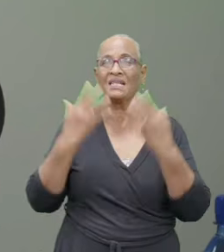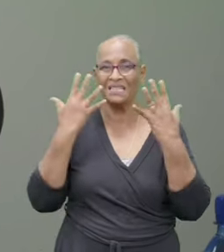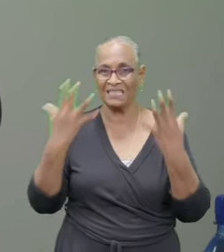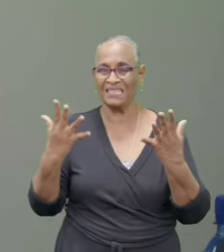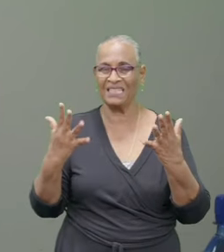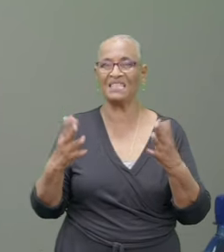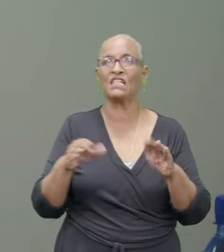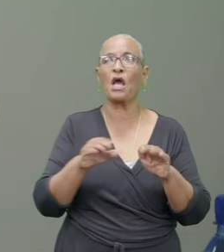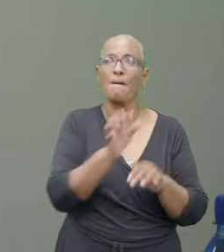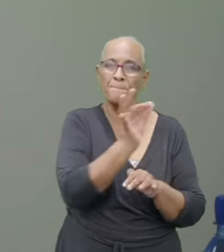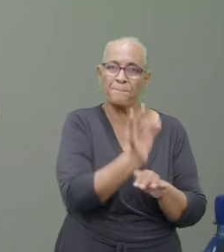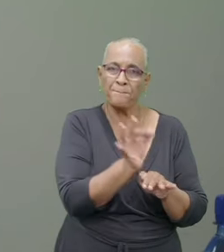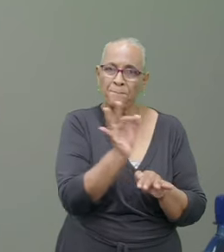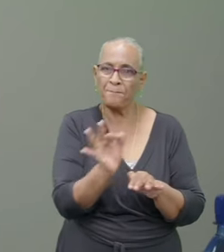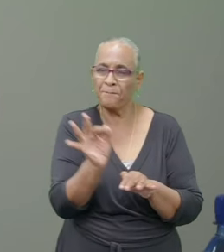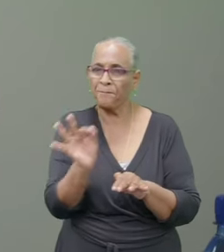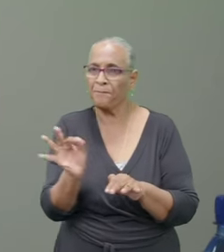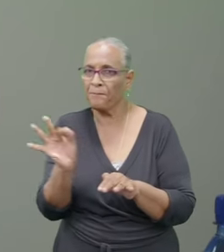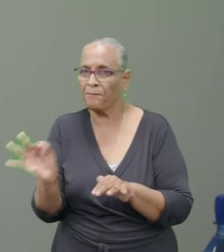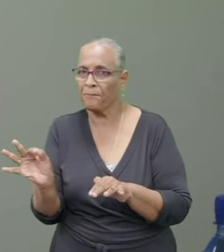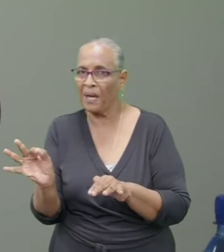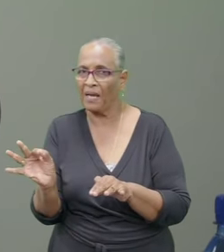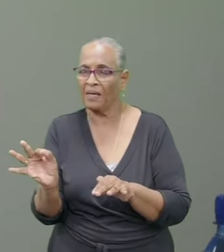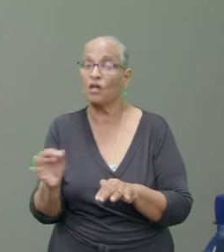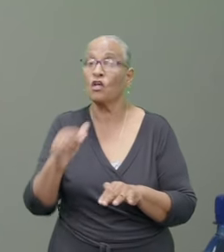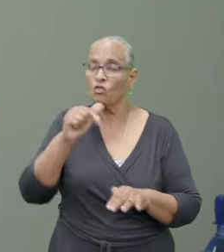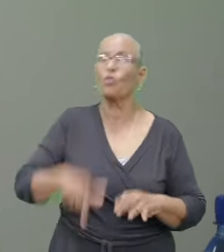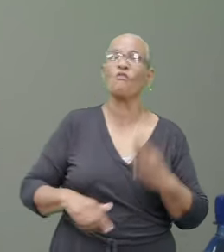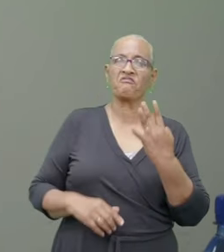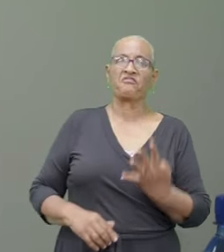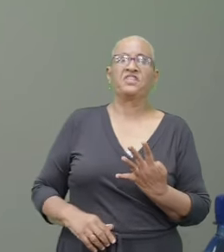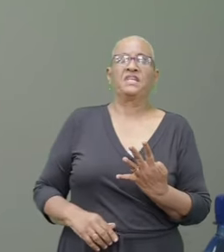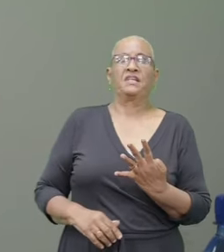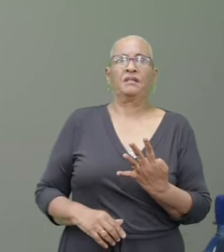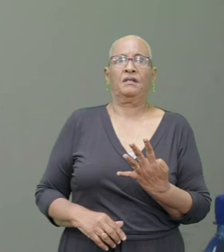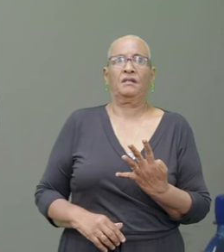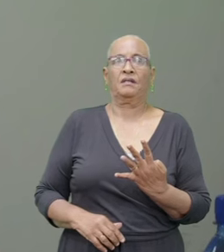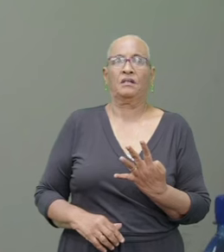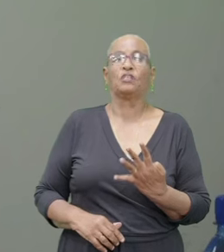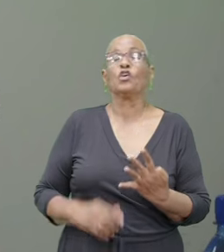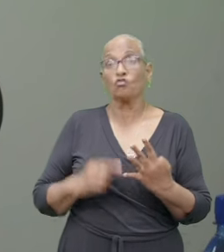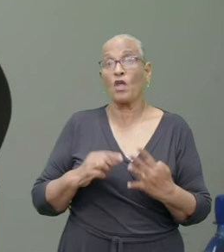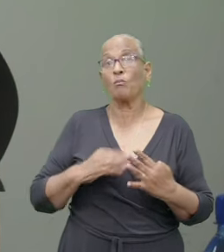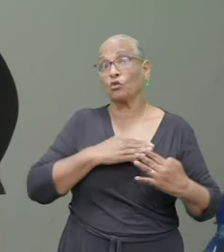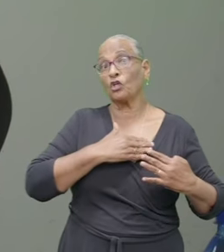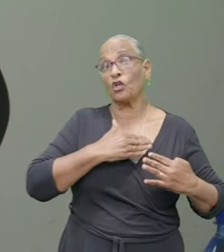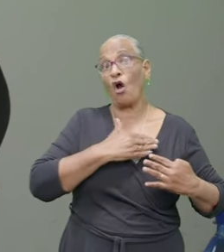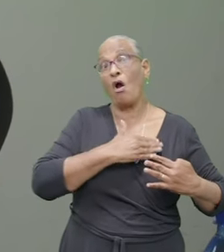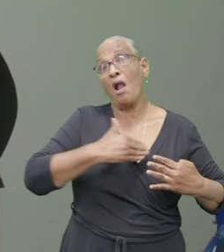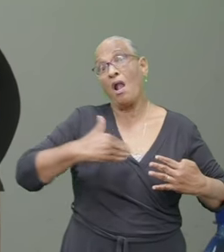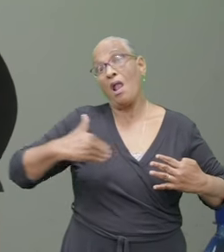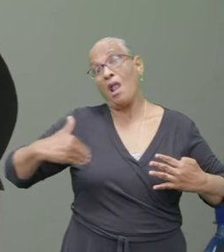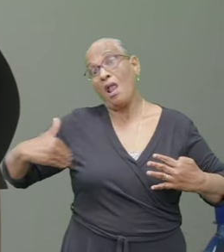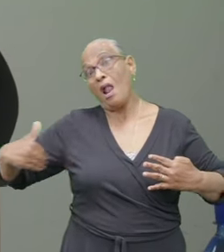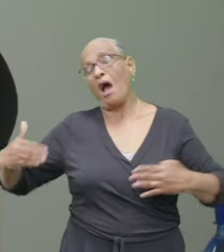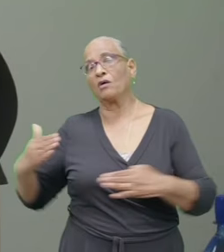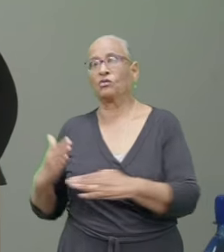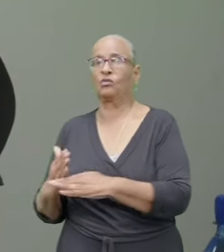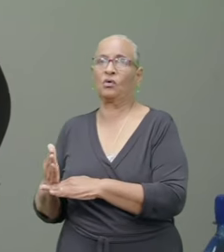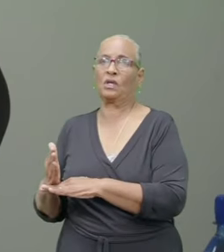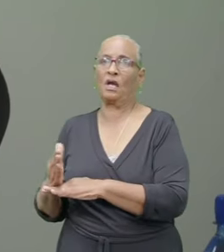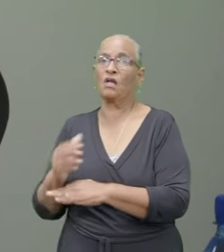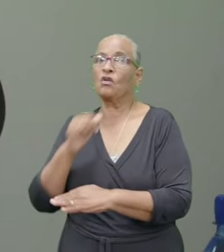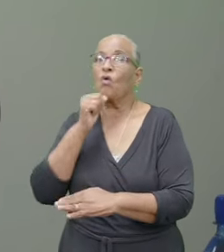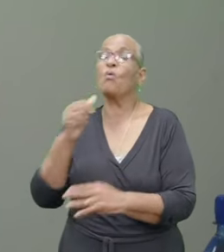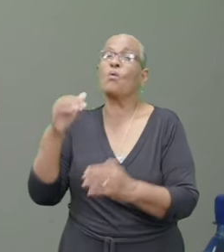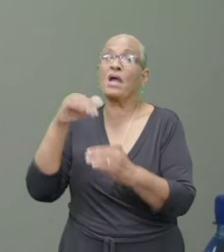plekken. En we zitten dus nu op 4. Dus u snapt, we hebben op een gegeven moment een lang traject te gaan. Hoe gaan we er invulling aan geven? Ik zei het al, de